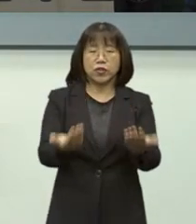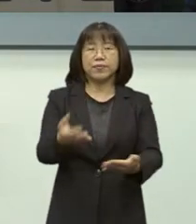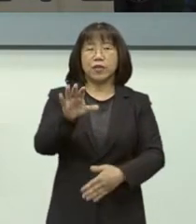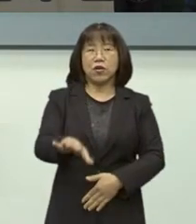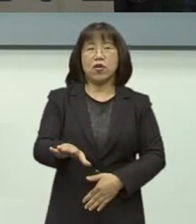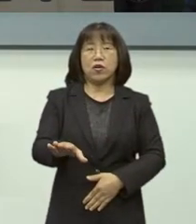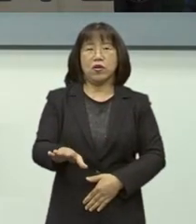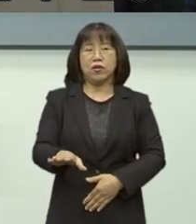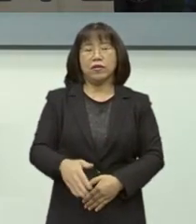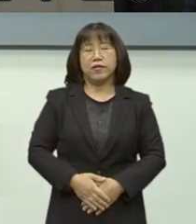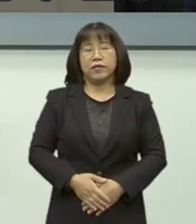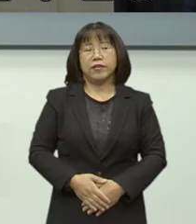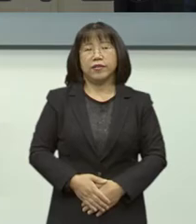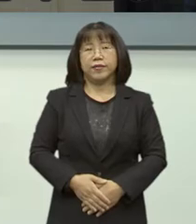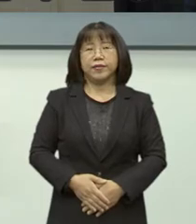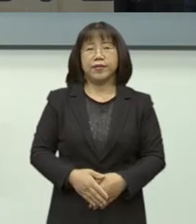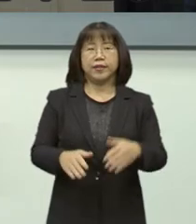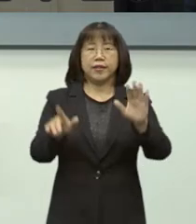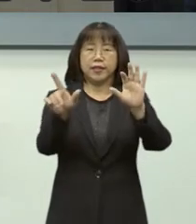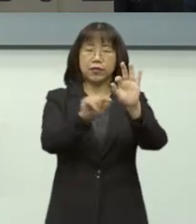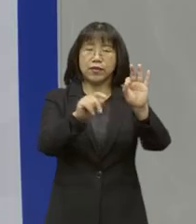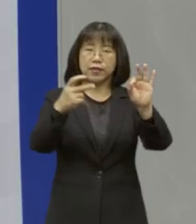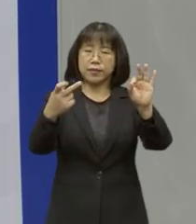다시 운영을 시작했습니다.